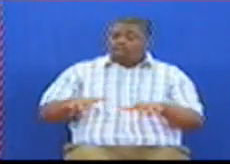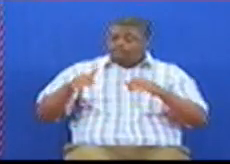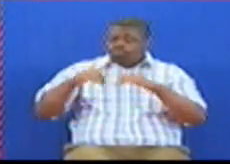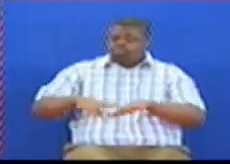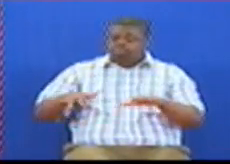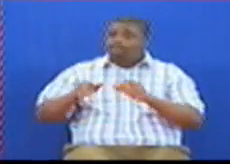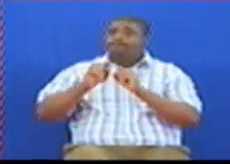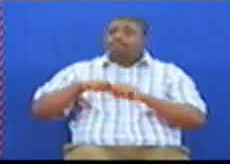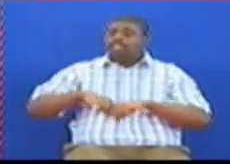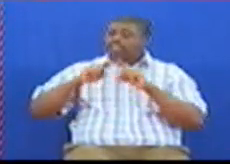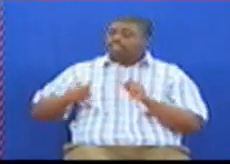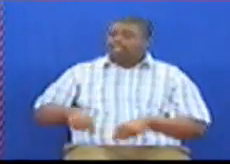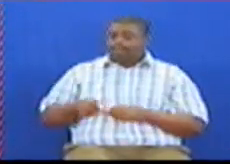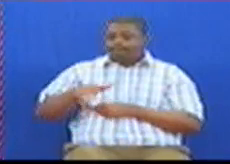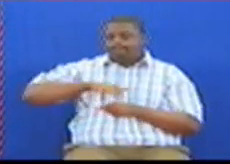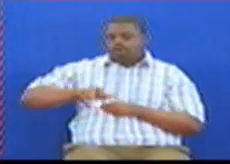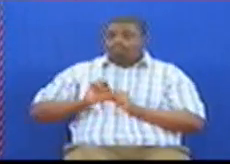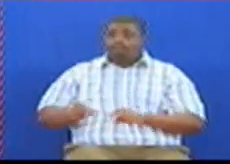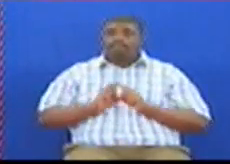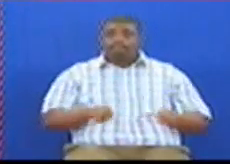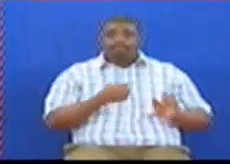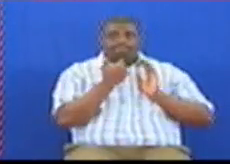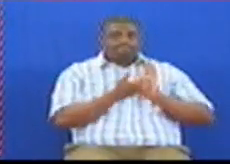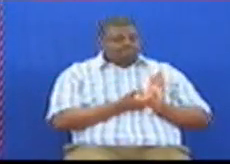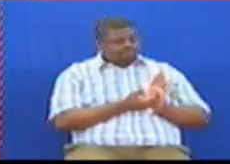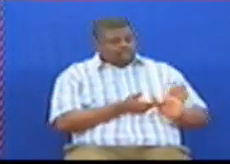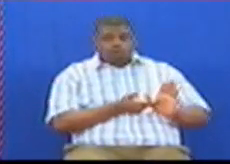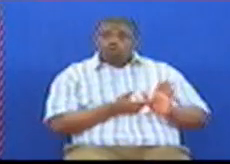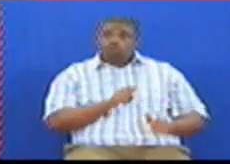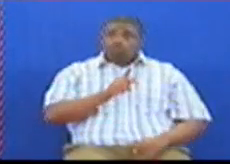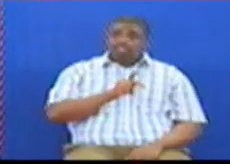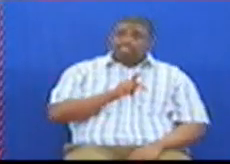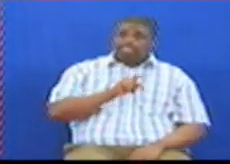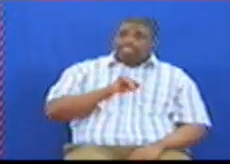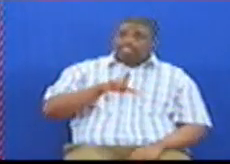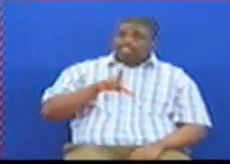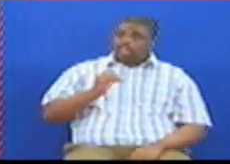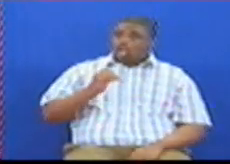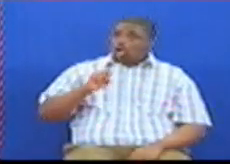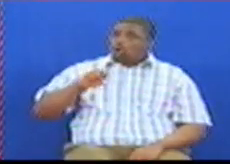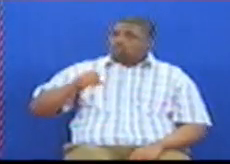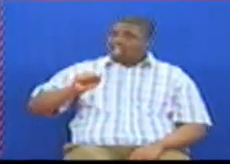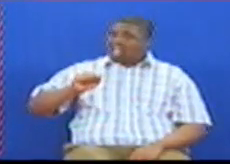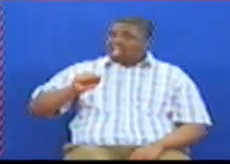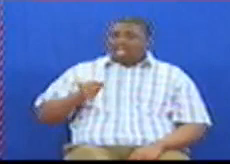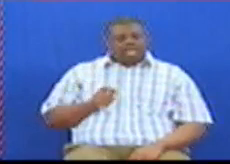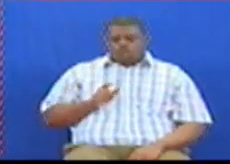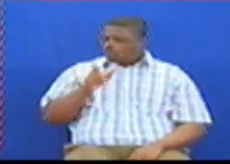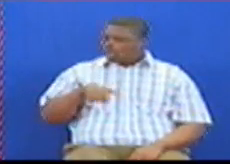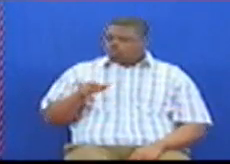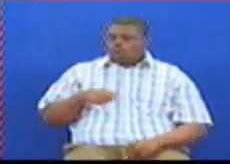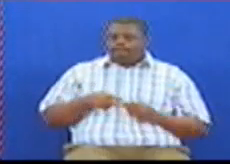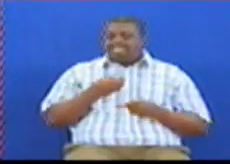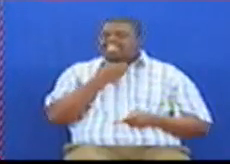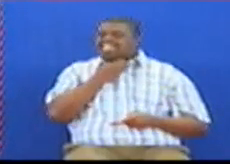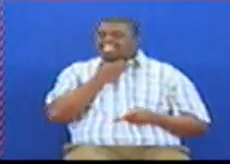mbalimbali. Mfano kwenye wilaya ya Kilosa, hapa ninapoongea sasa hivi watu wa Masanze, watu wa Manzese, watu wa